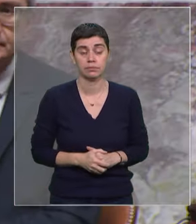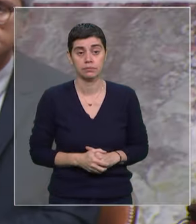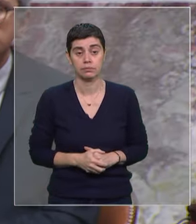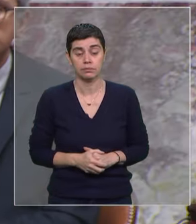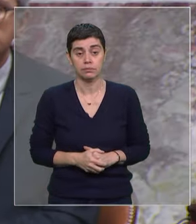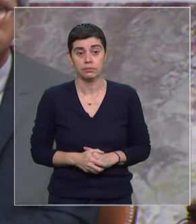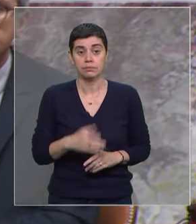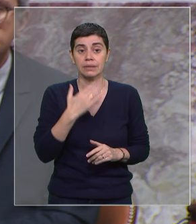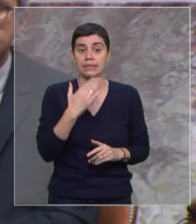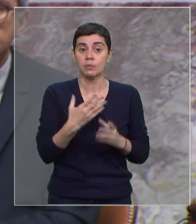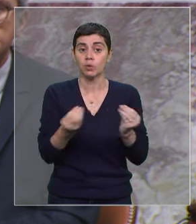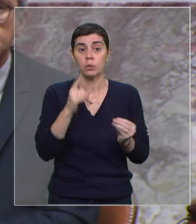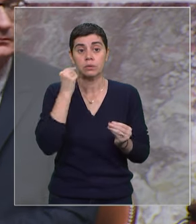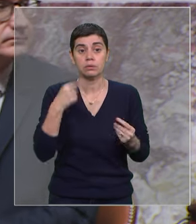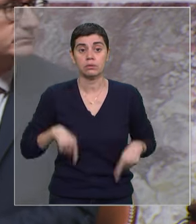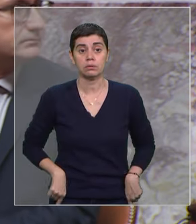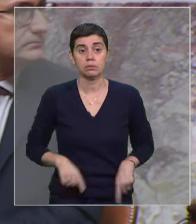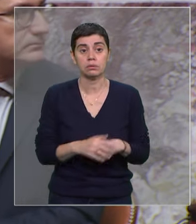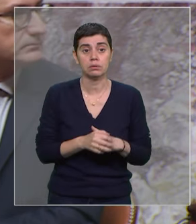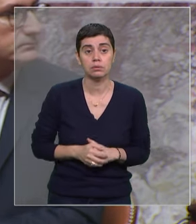Merci beaucoup, monsieur le ministre. Monsieur le député.